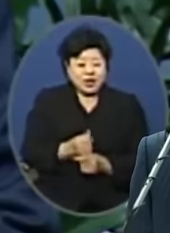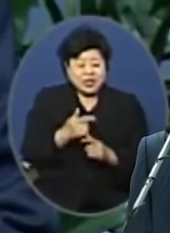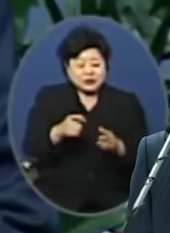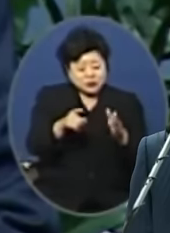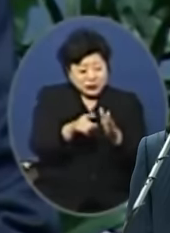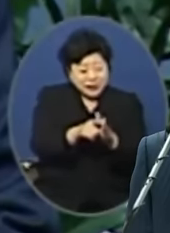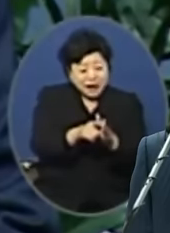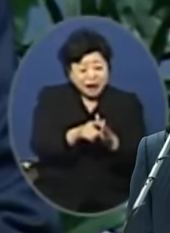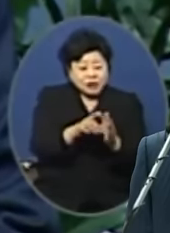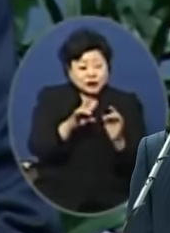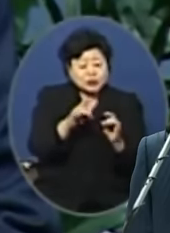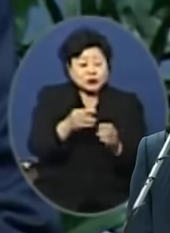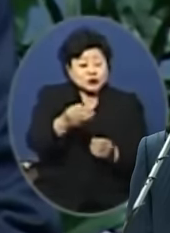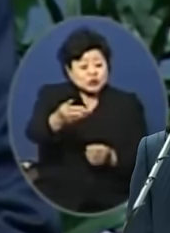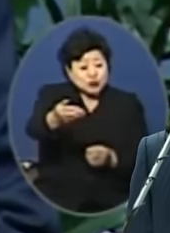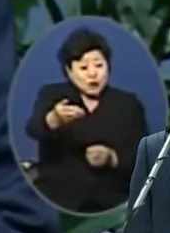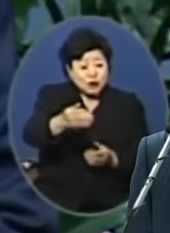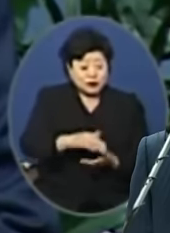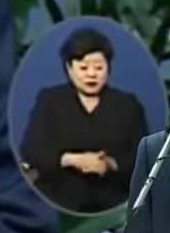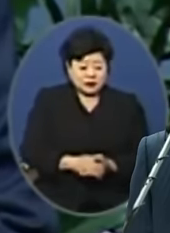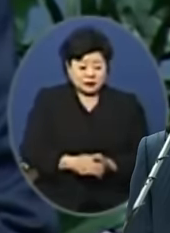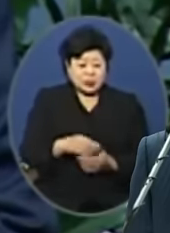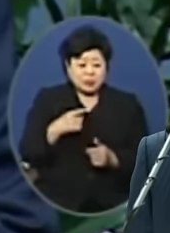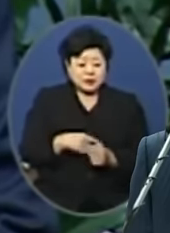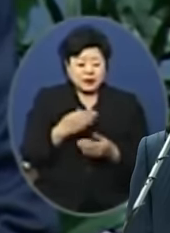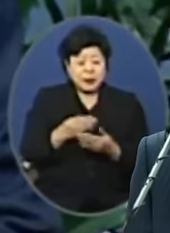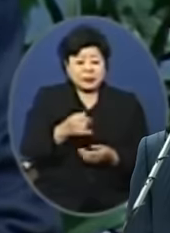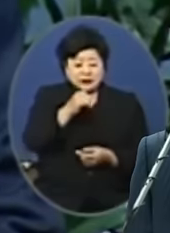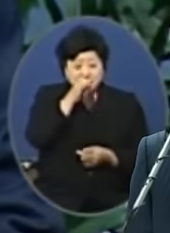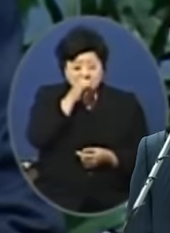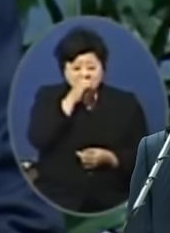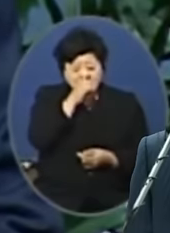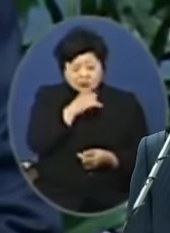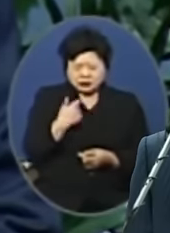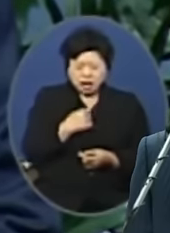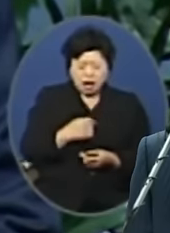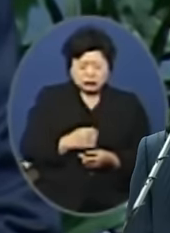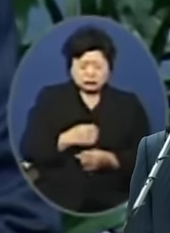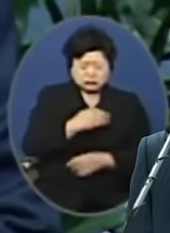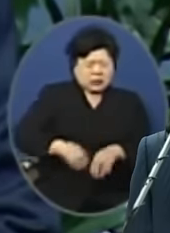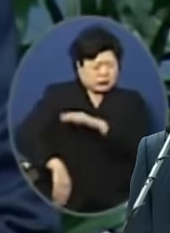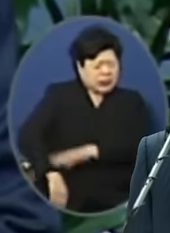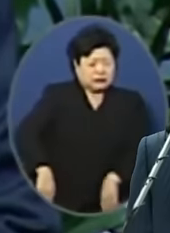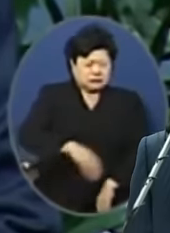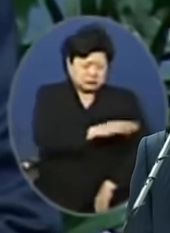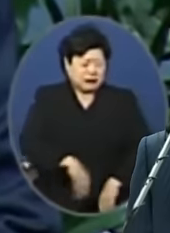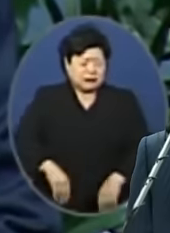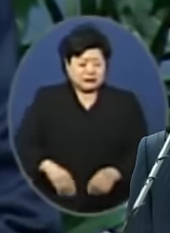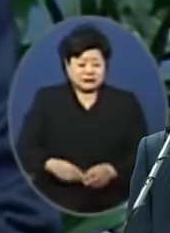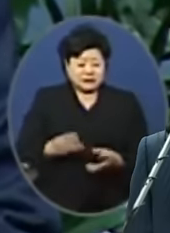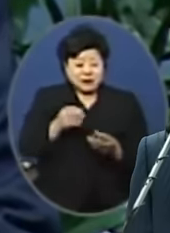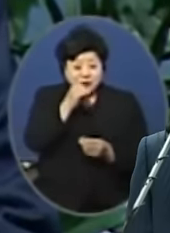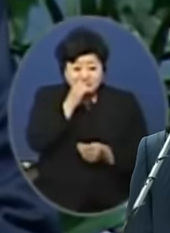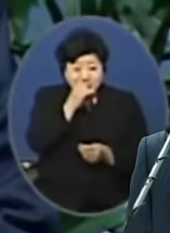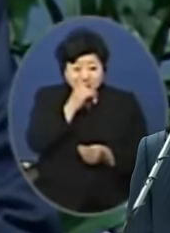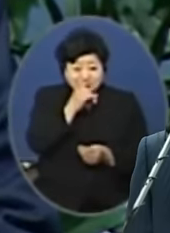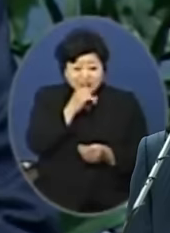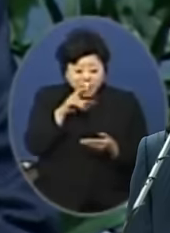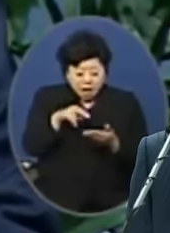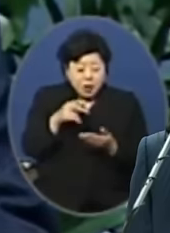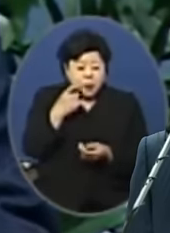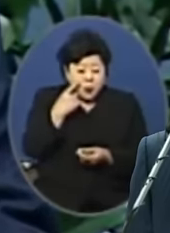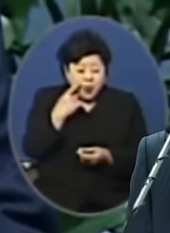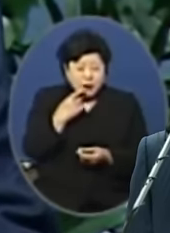예수를 믿으라고 전도 주시고 그러다가 핍박을 많이 받습니다. 왜 안 받겠다 하는데 자꾸 주느냐고 주어서